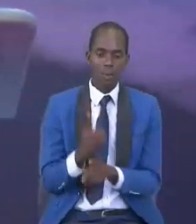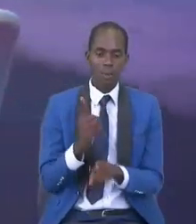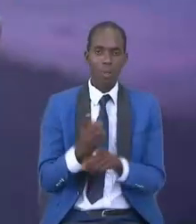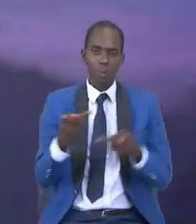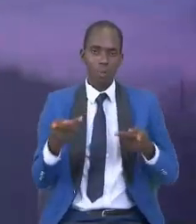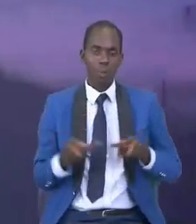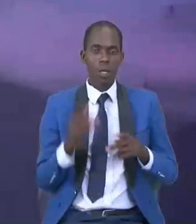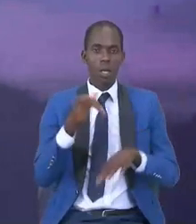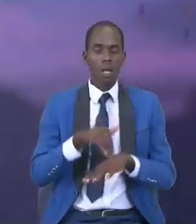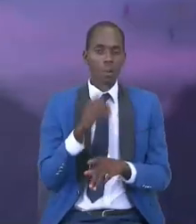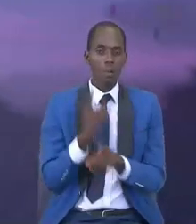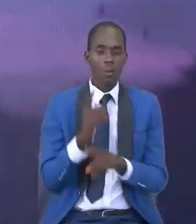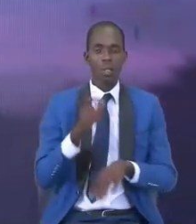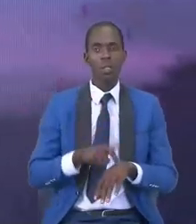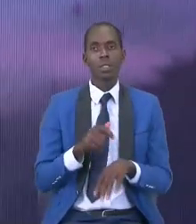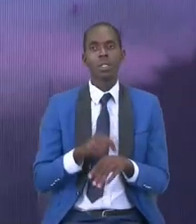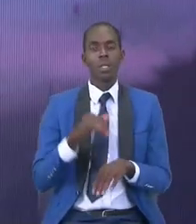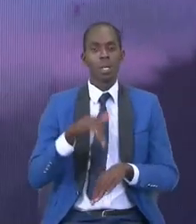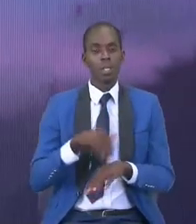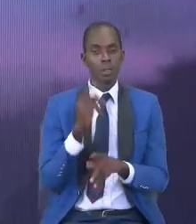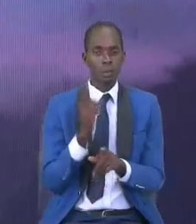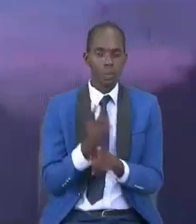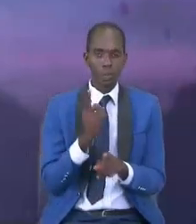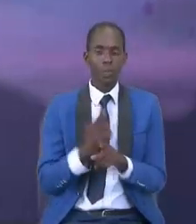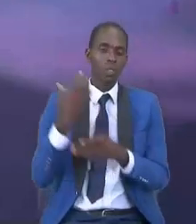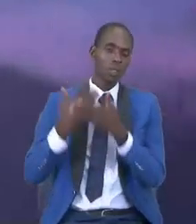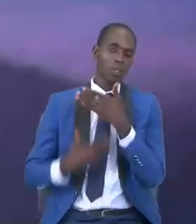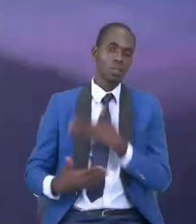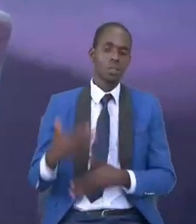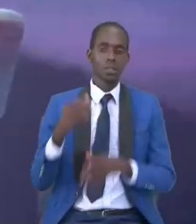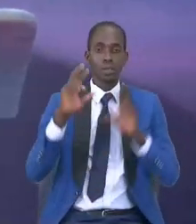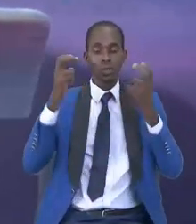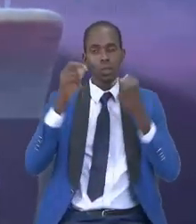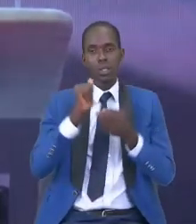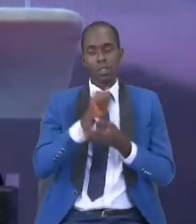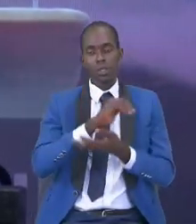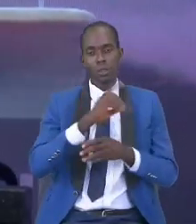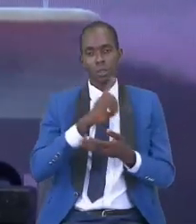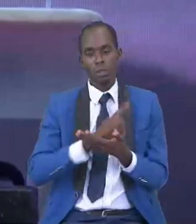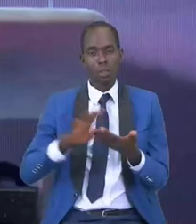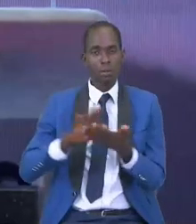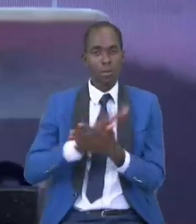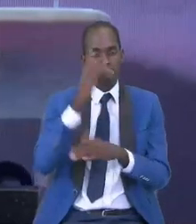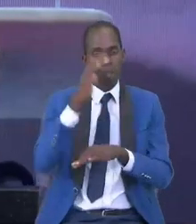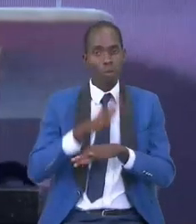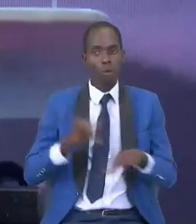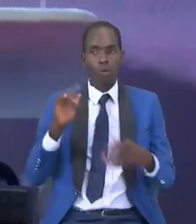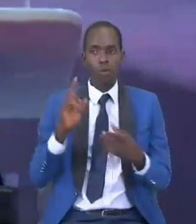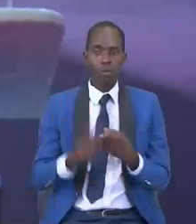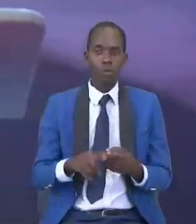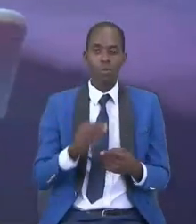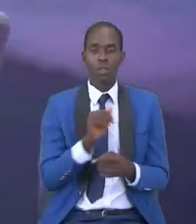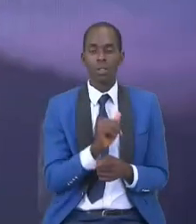stratégique, à un moment stratégique et dans une génération stratégique, un appel divin au plus